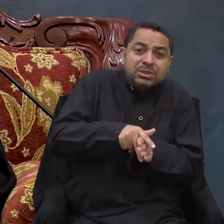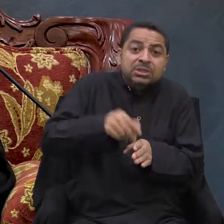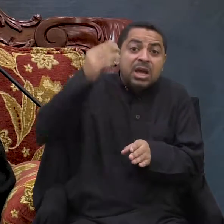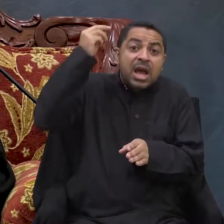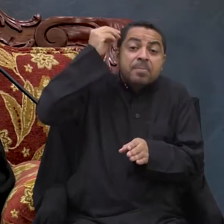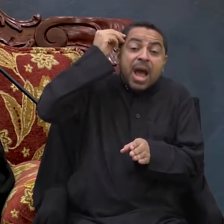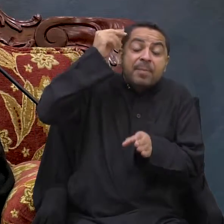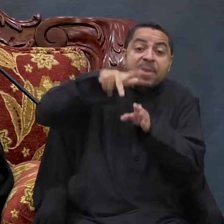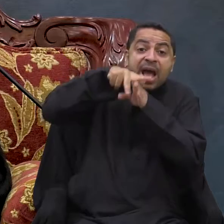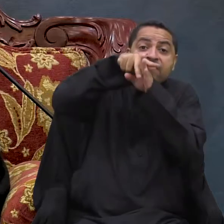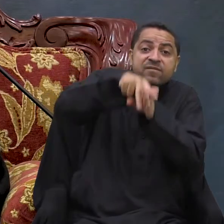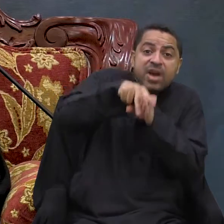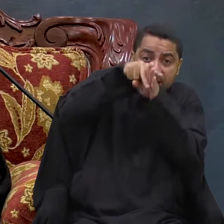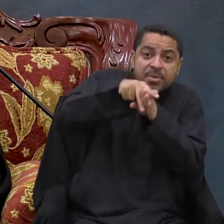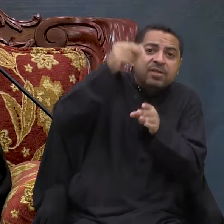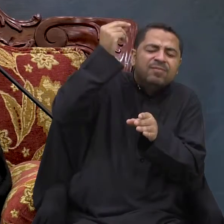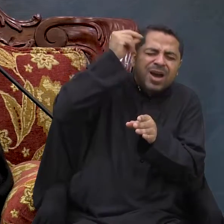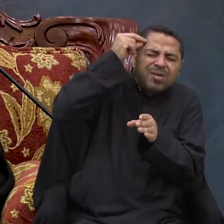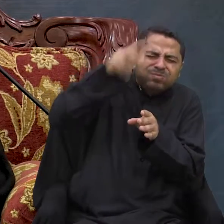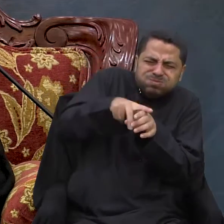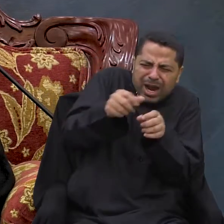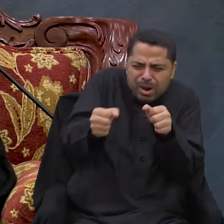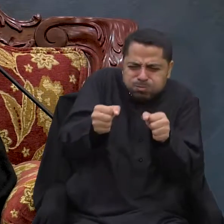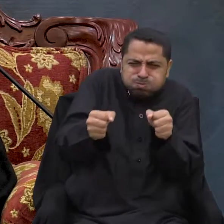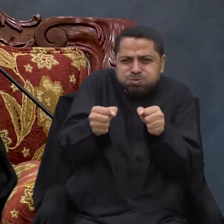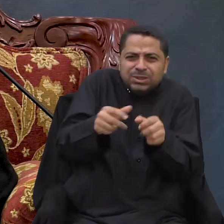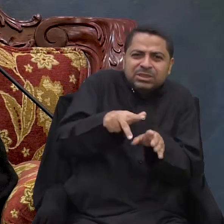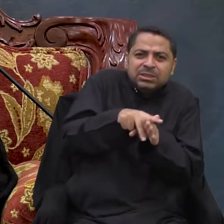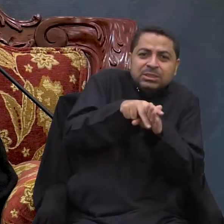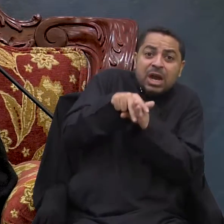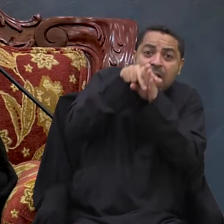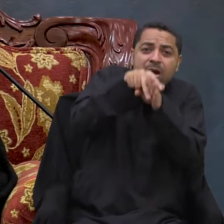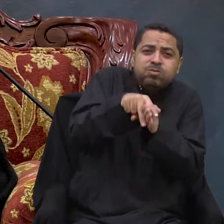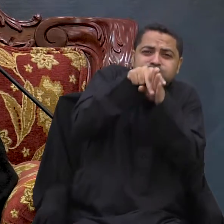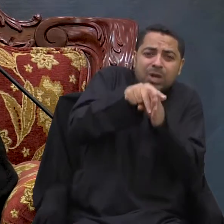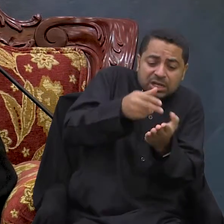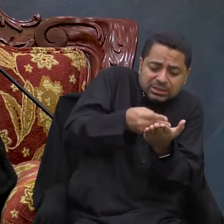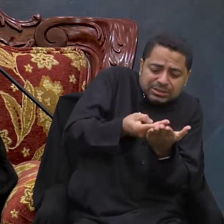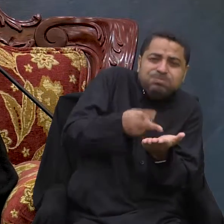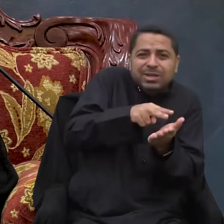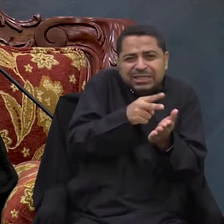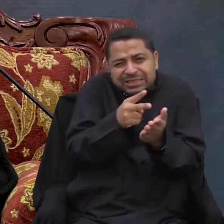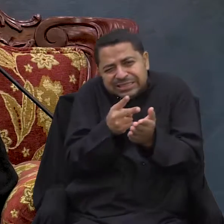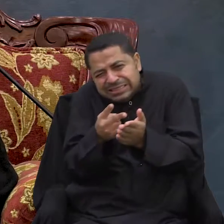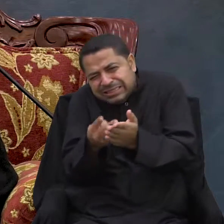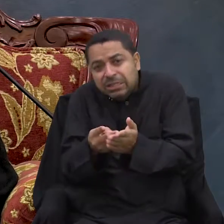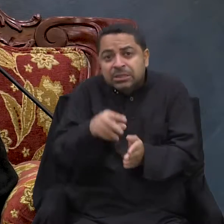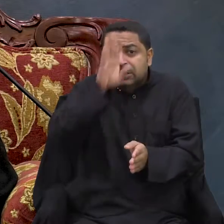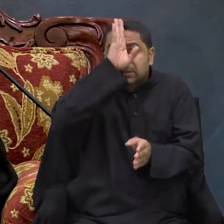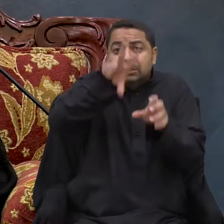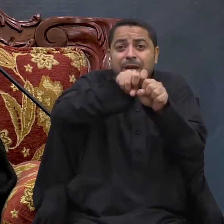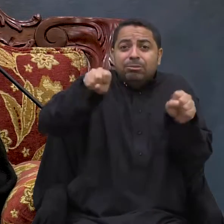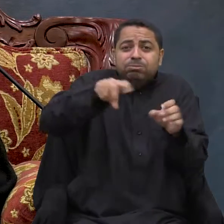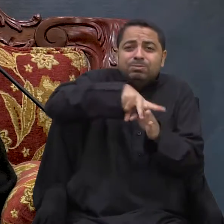أن خياله لا يستمسك فتدانا إلى الأرض، فسقط